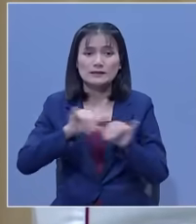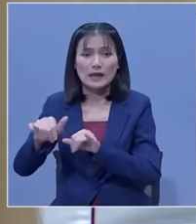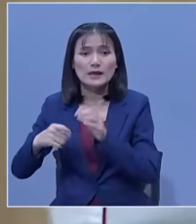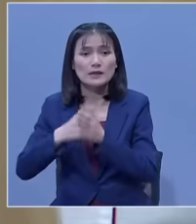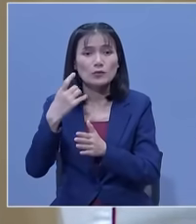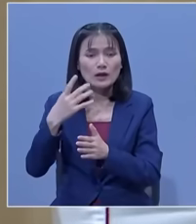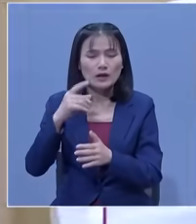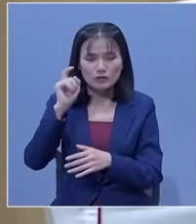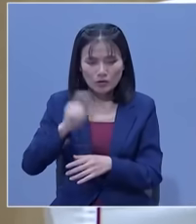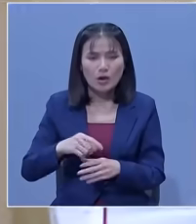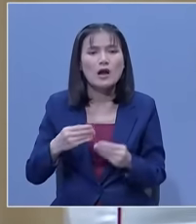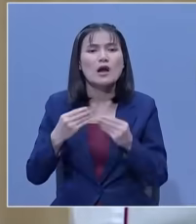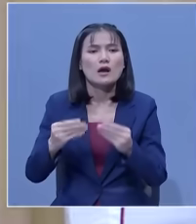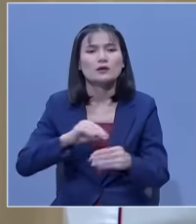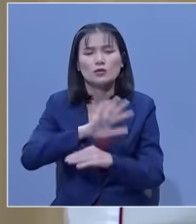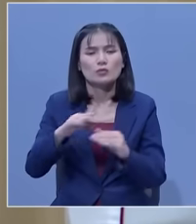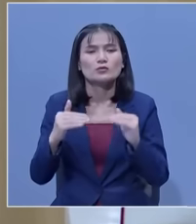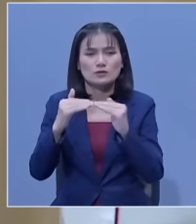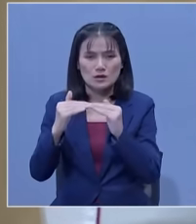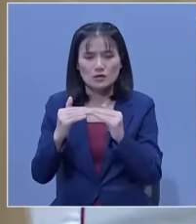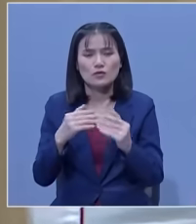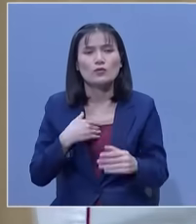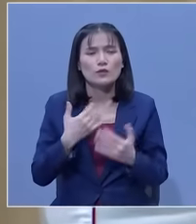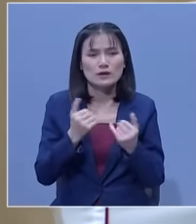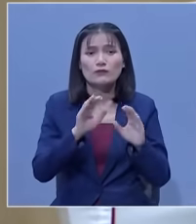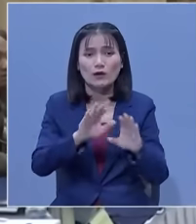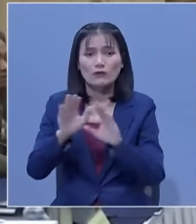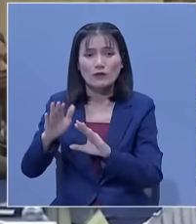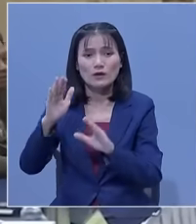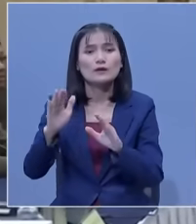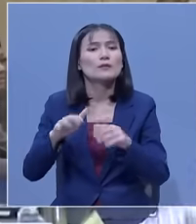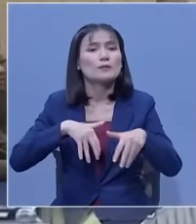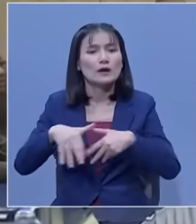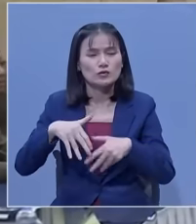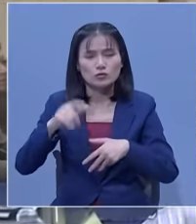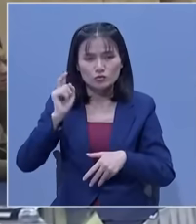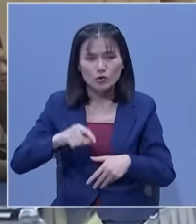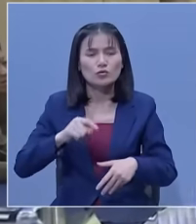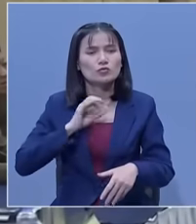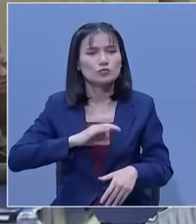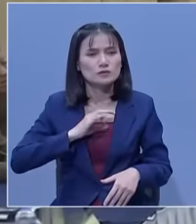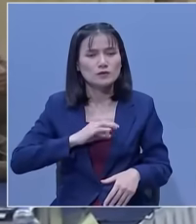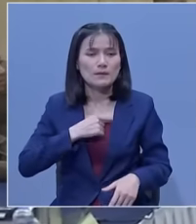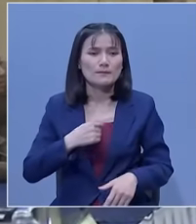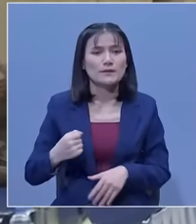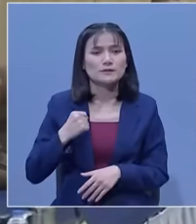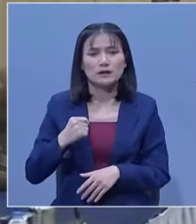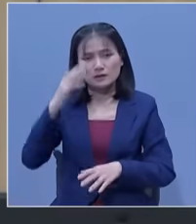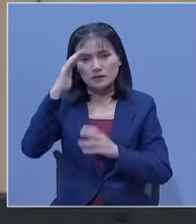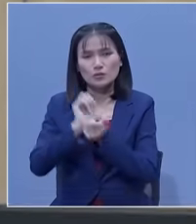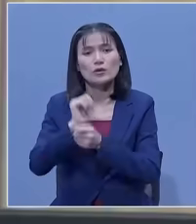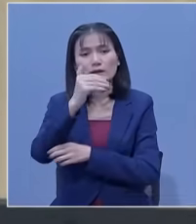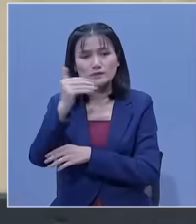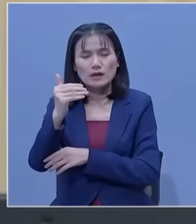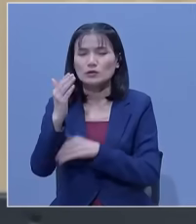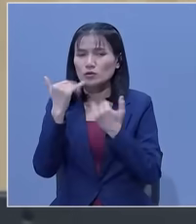นี้อยากจะให้สังคมสบายใจว่าสำนักงานตำรวจแห่งชาติจะเดินไปข้างหน้าโดยยึดมั่นในกฎหมายและไม่มีใครมาแทรกแซง